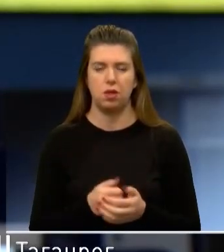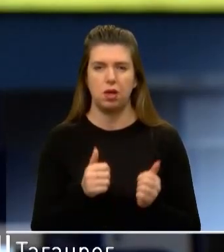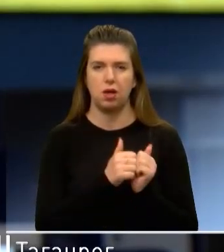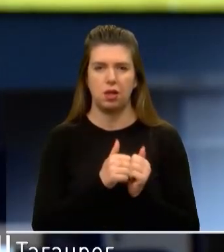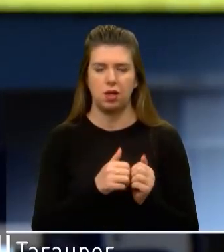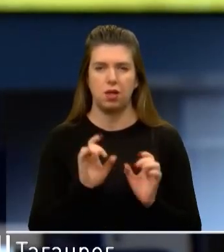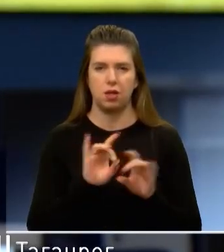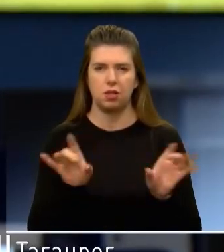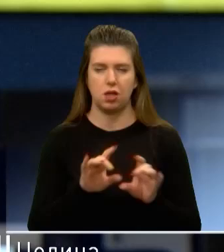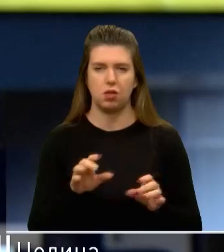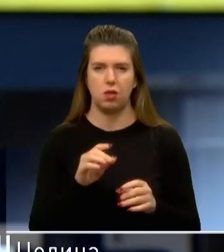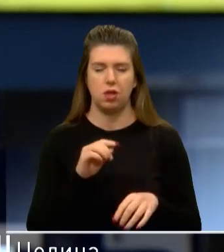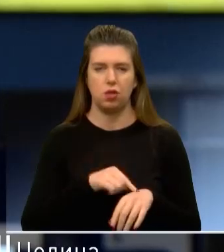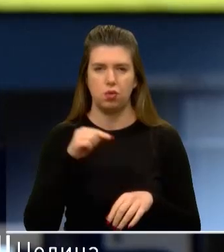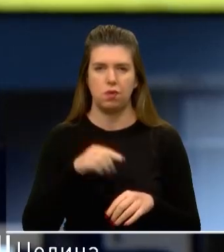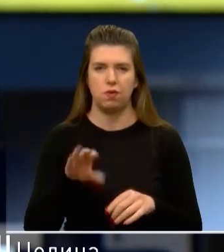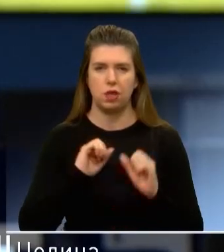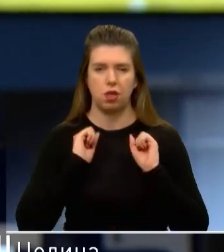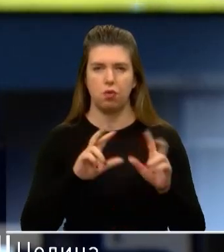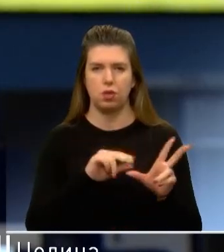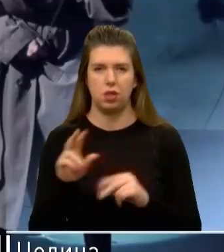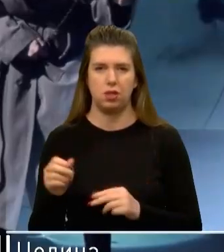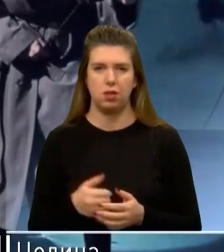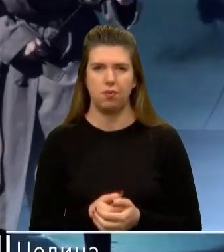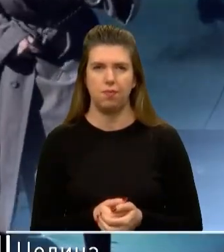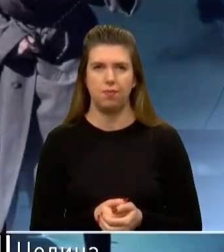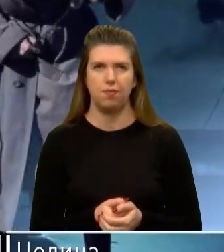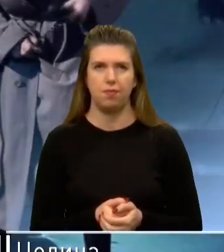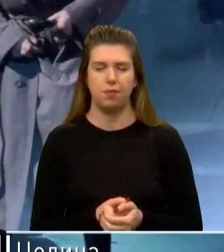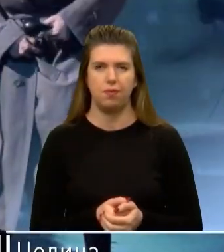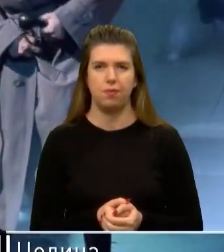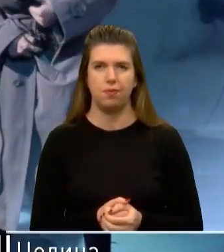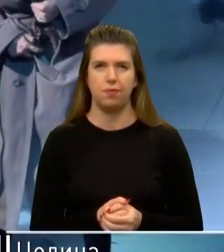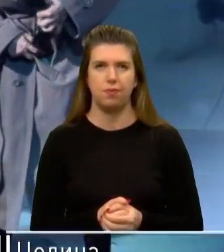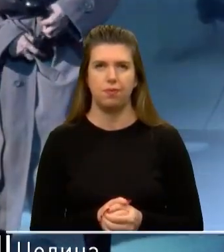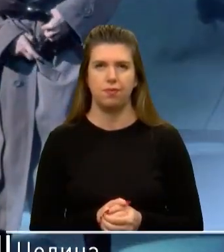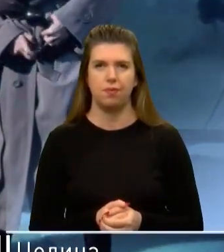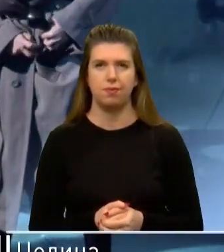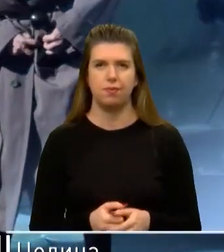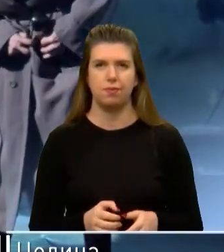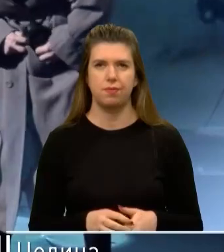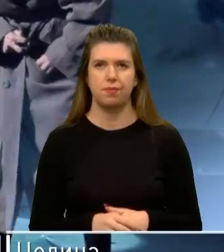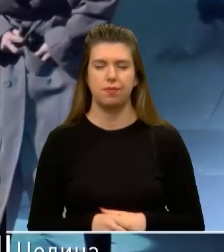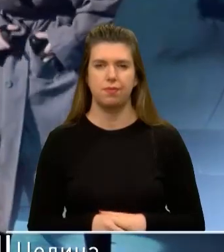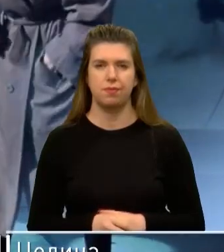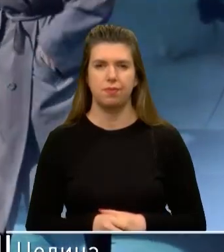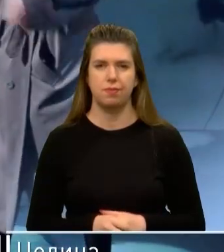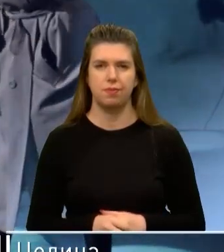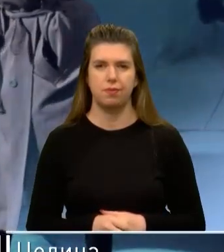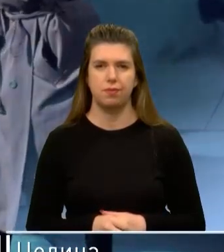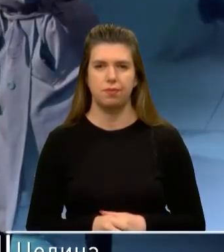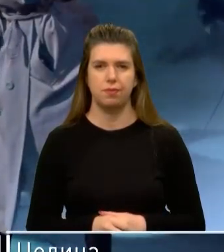Дуров расскажет испытали ли герои счастье О чём вы мечтаете думаешь кабы только